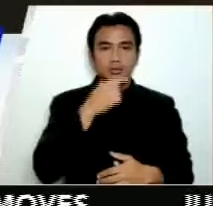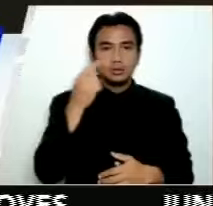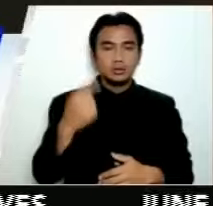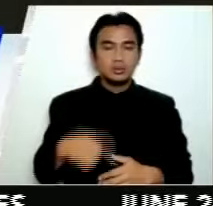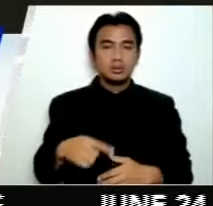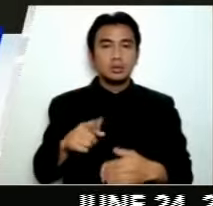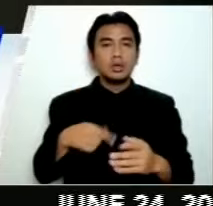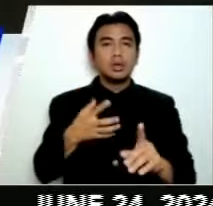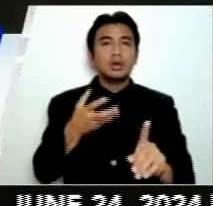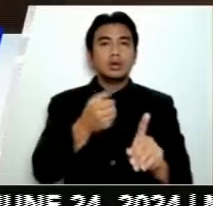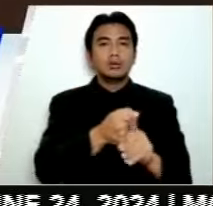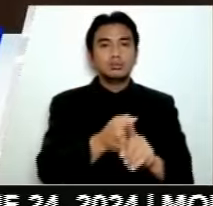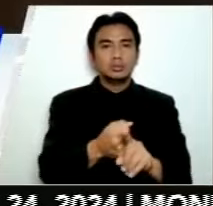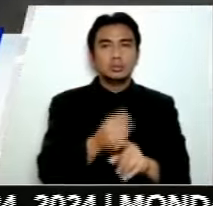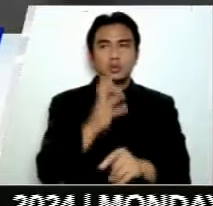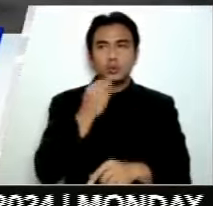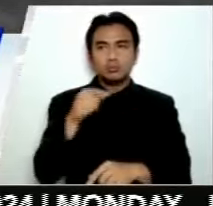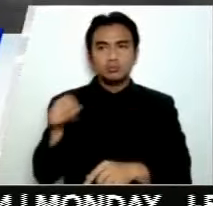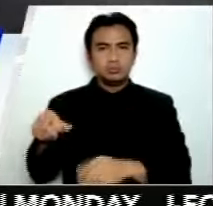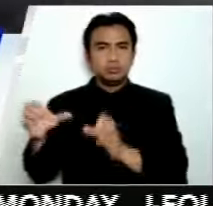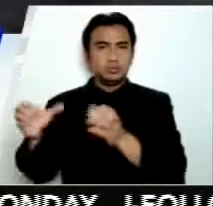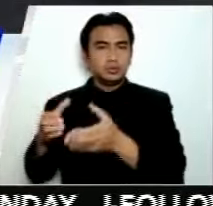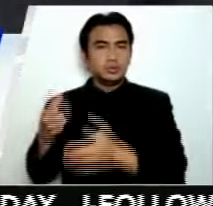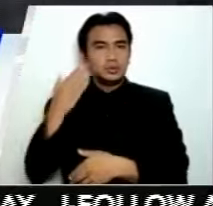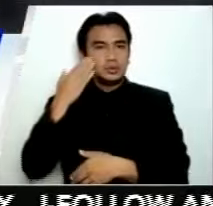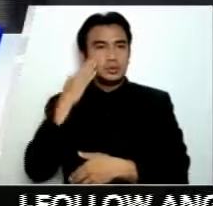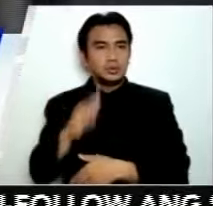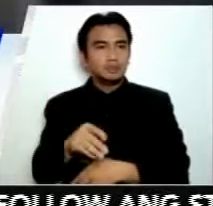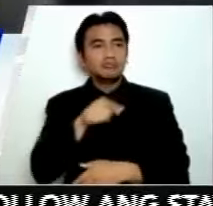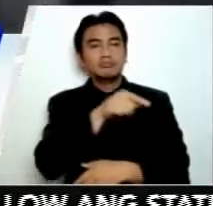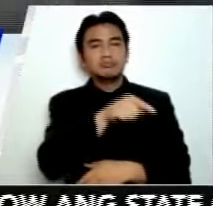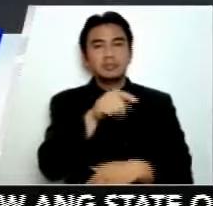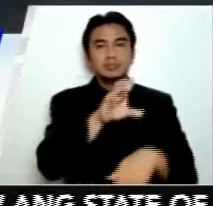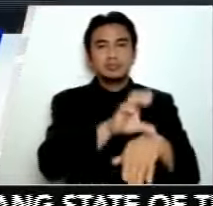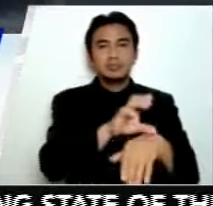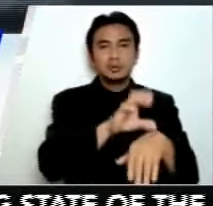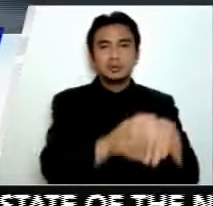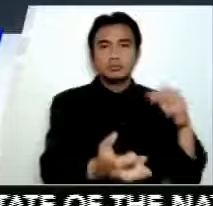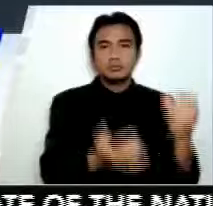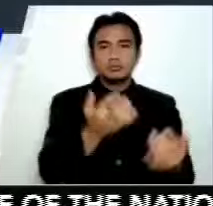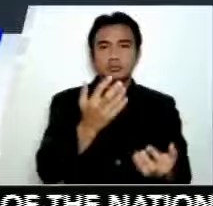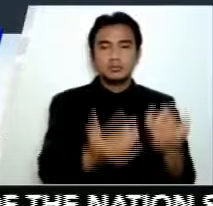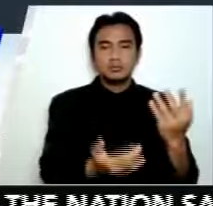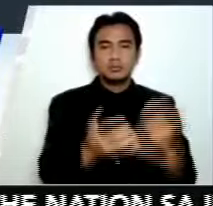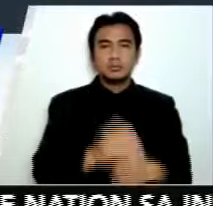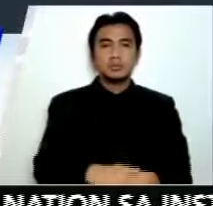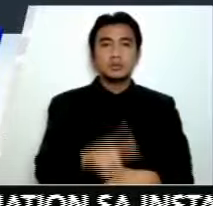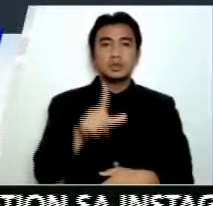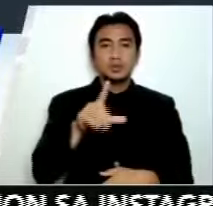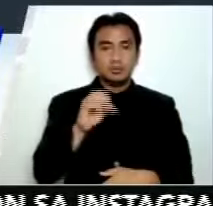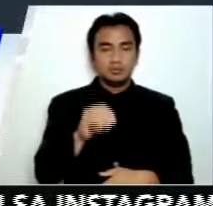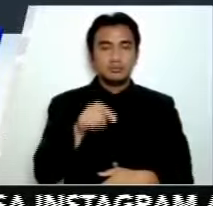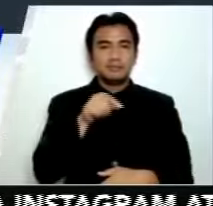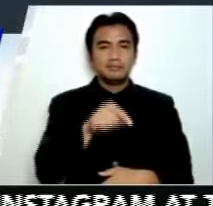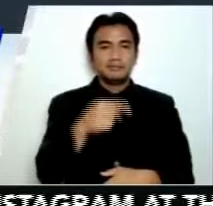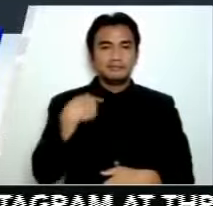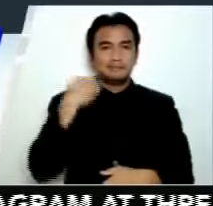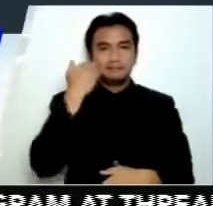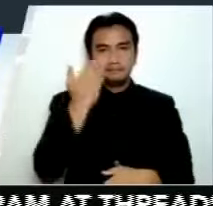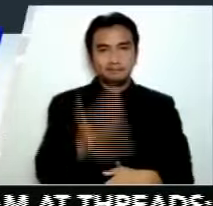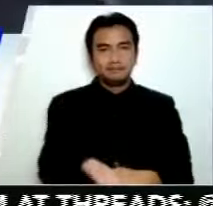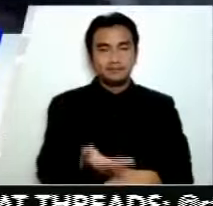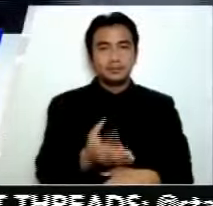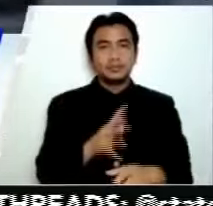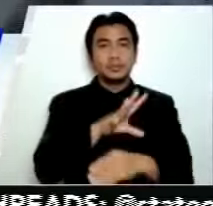mga di patukoy na salarin ang dalawang simbahan nasa 20 na ang patay sa mga pag-atake kabilang ang